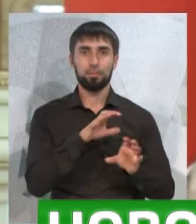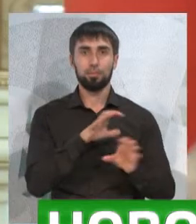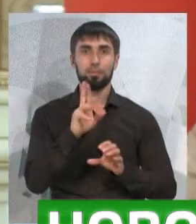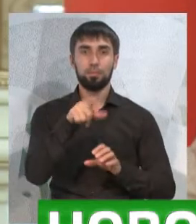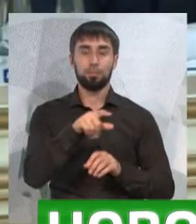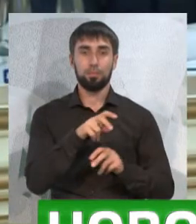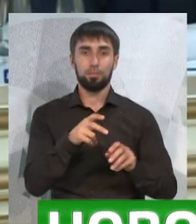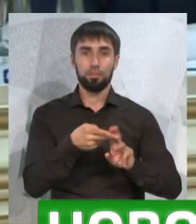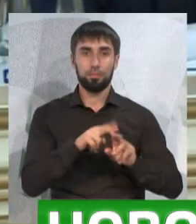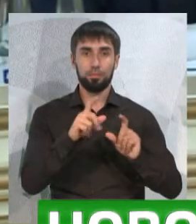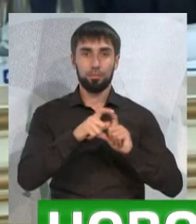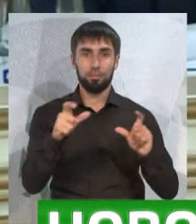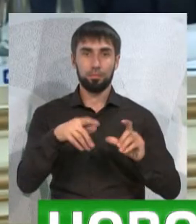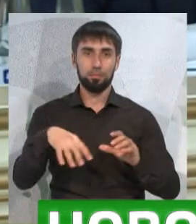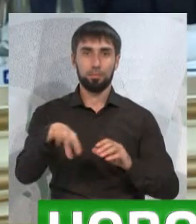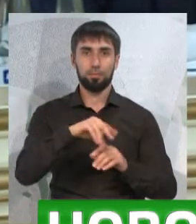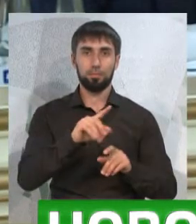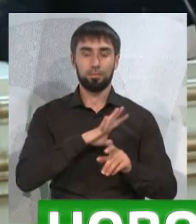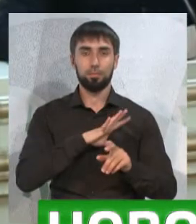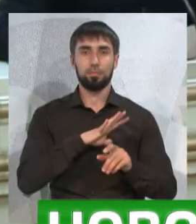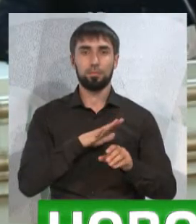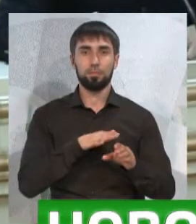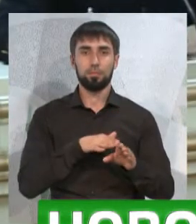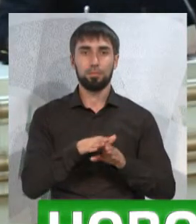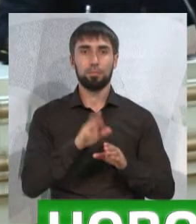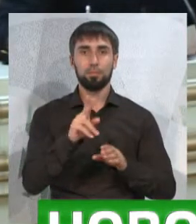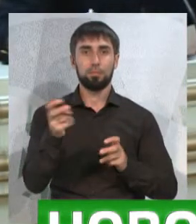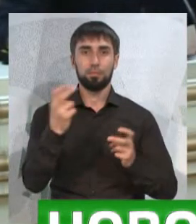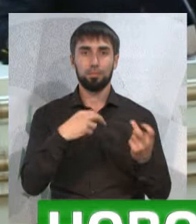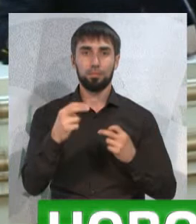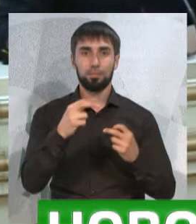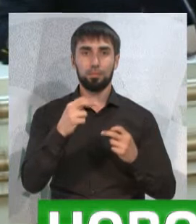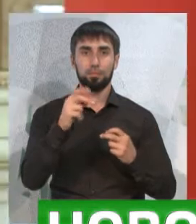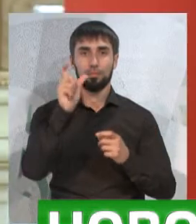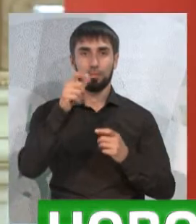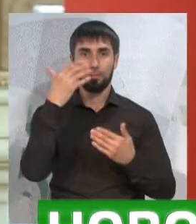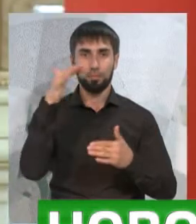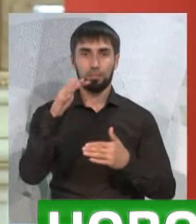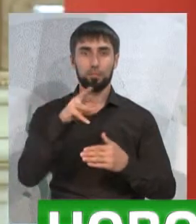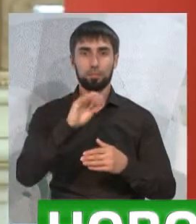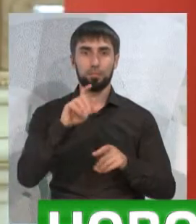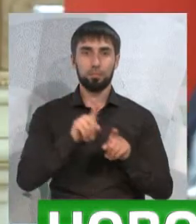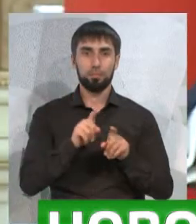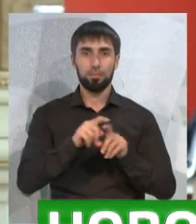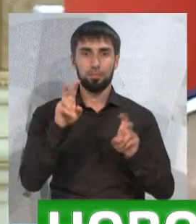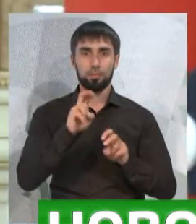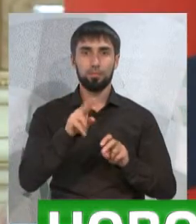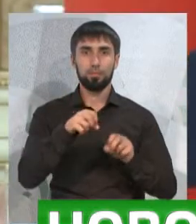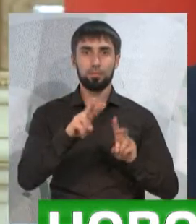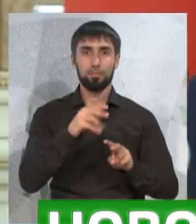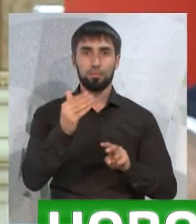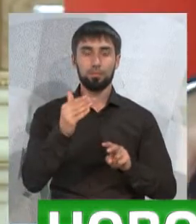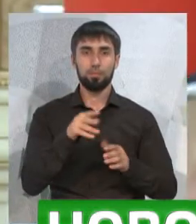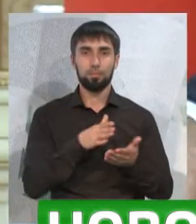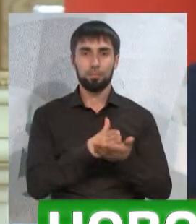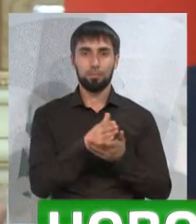И посещение, там регламент есть посещение посторонних. Вы себя проверяете, МЧС тоже, ну кто, специалисты ваши